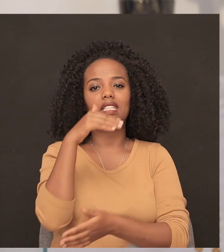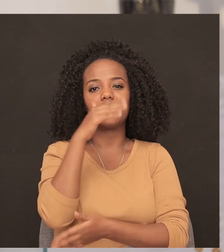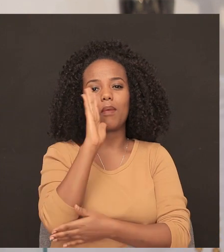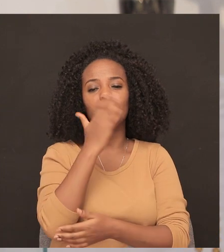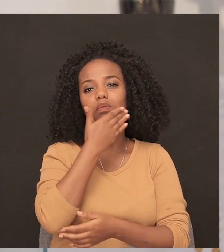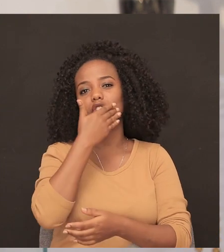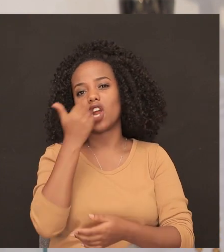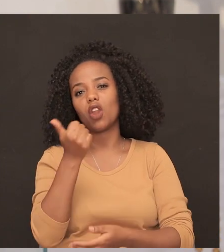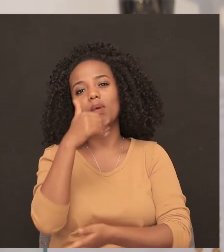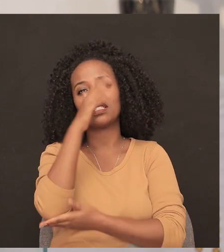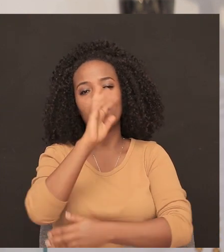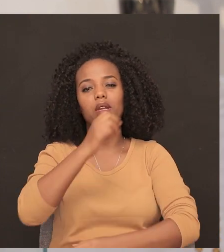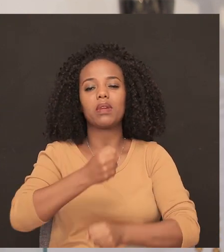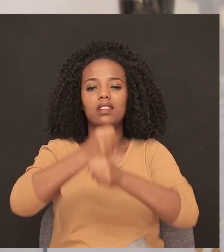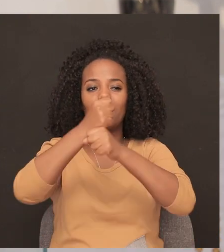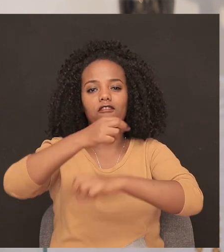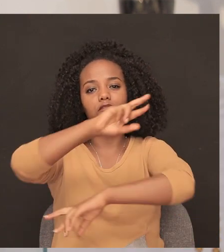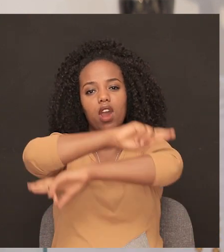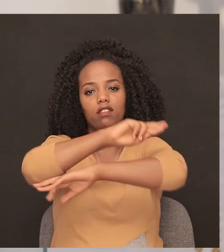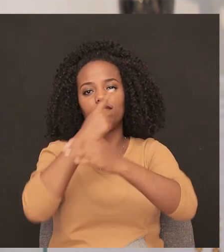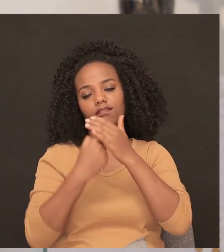መደገፍና ማረፍ ብቻ ነው።